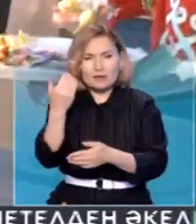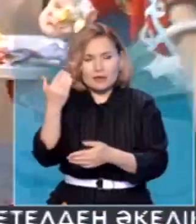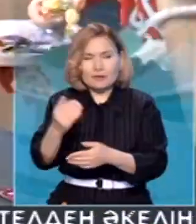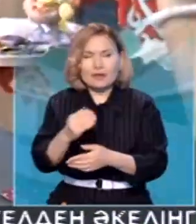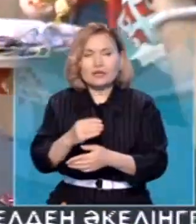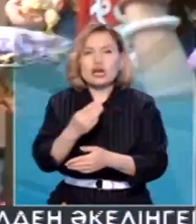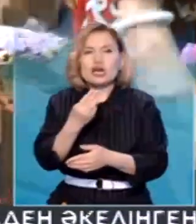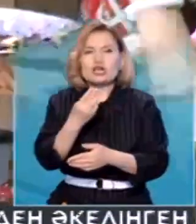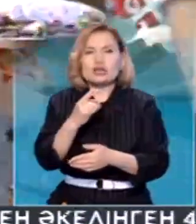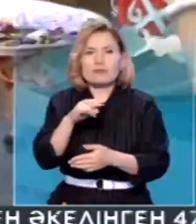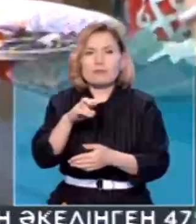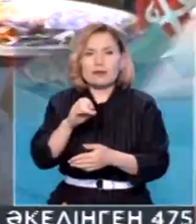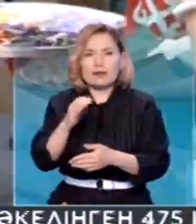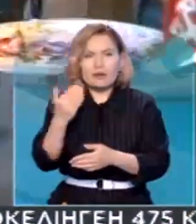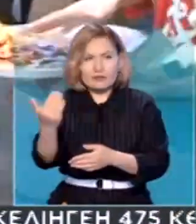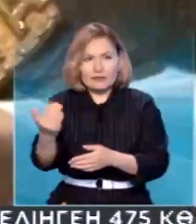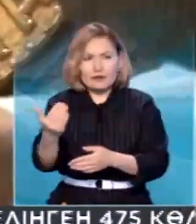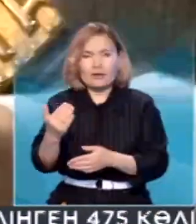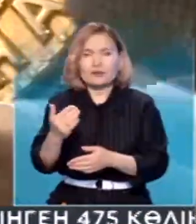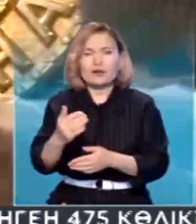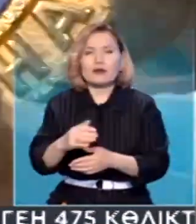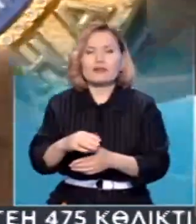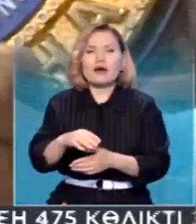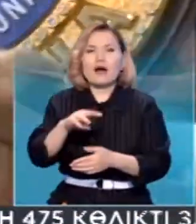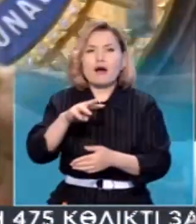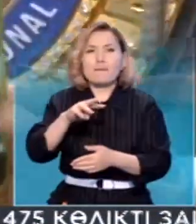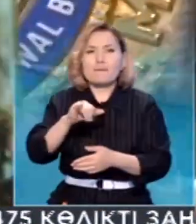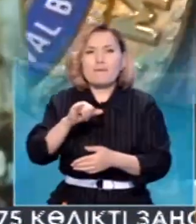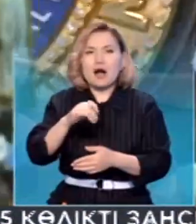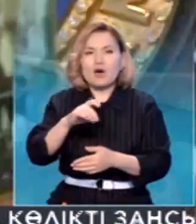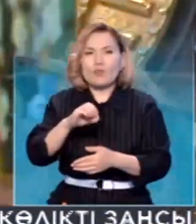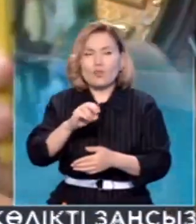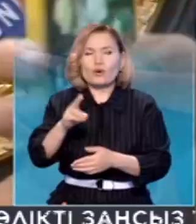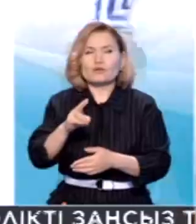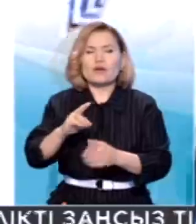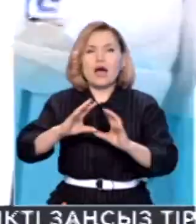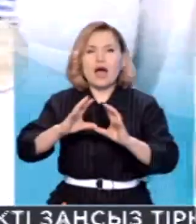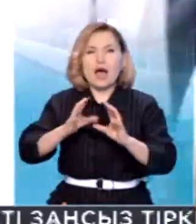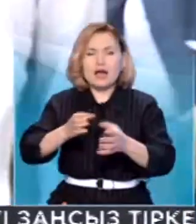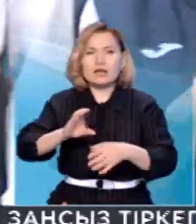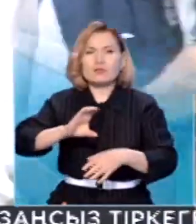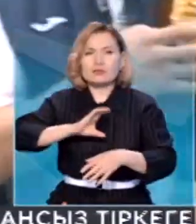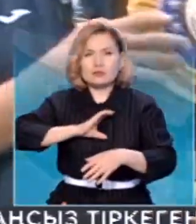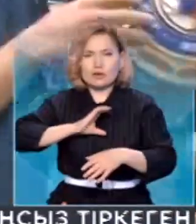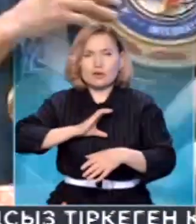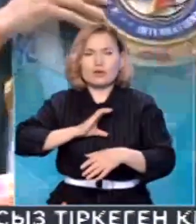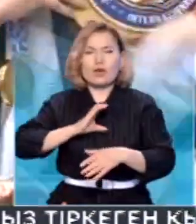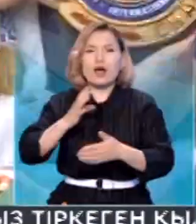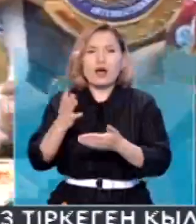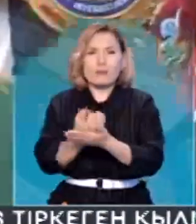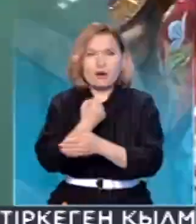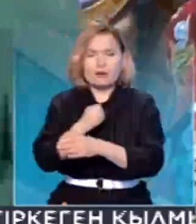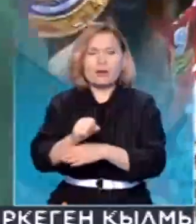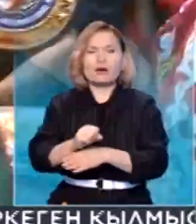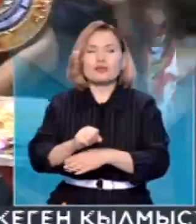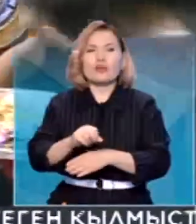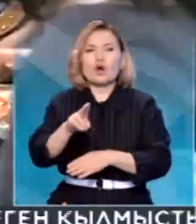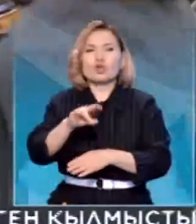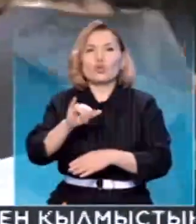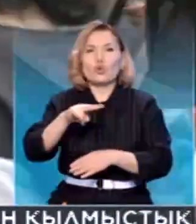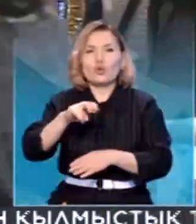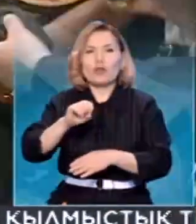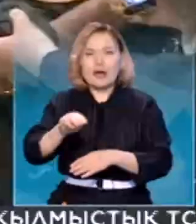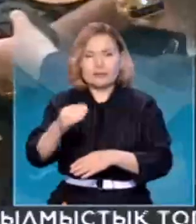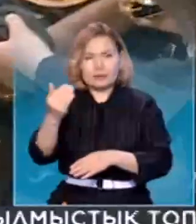Асланбек Шымбергенов, сондай-ақ Махмуд Сабырхан және әлем чемпионатының күміш жүлдегері Дулат Бекбауов келді. Жарыстан